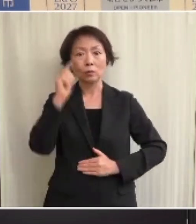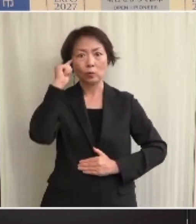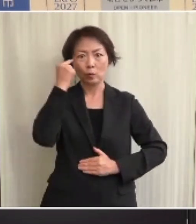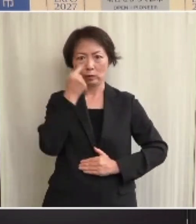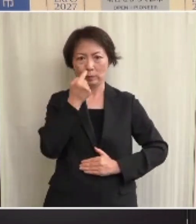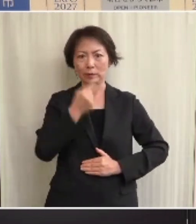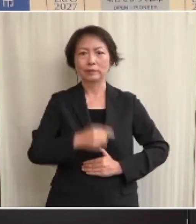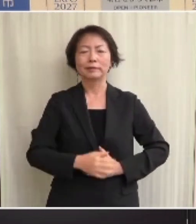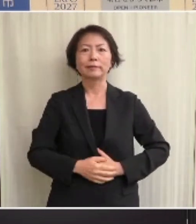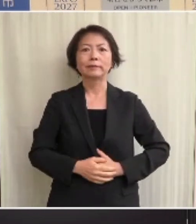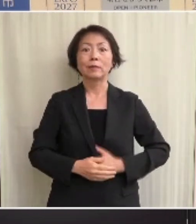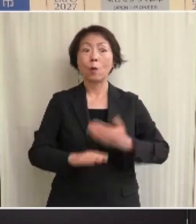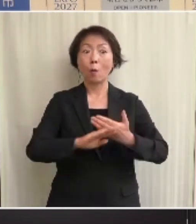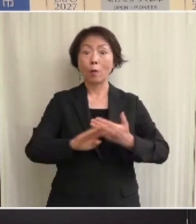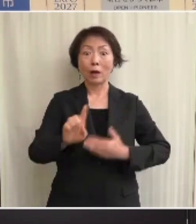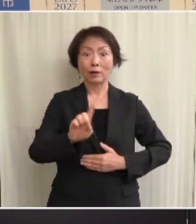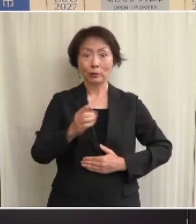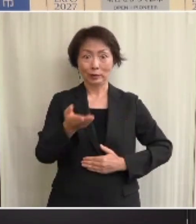その他はいかがでしょう。